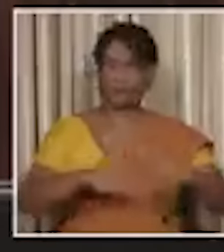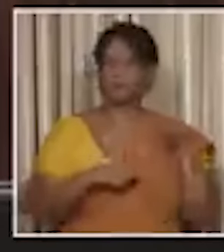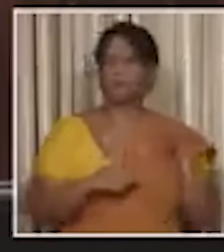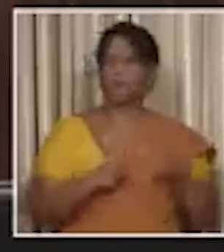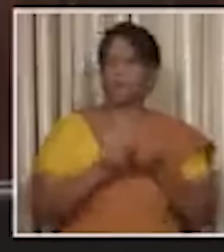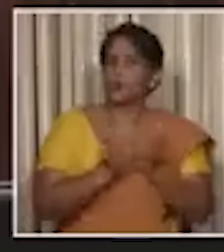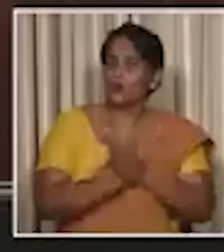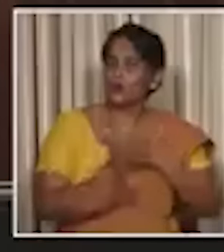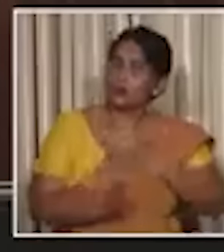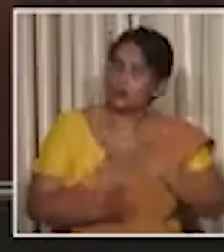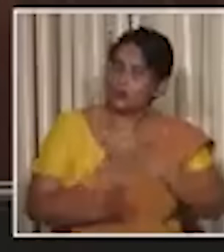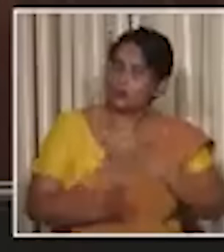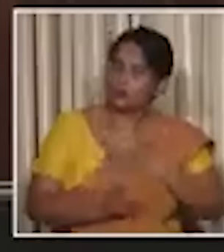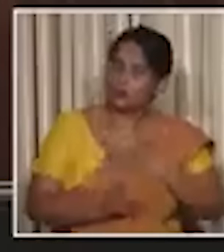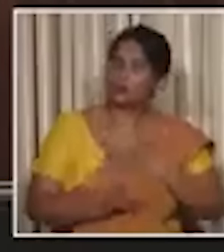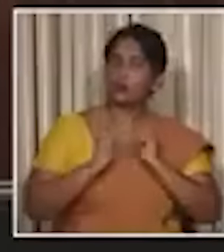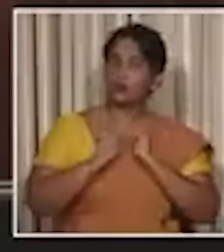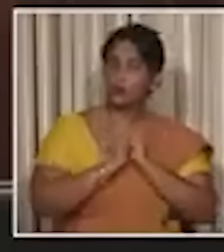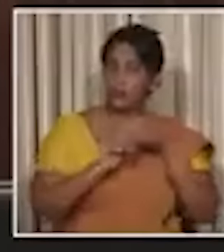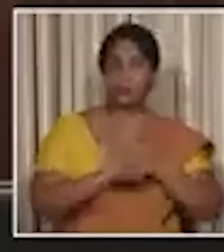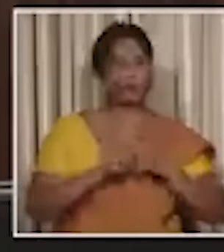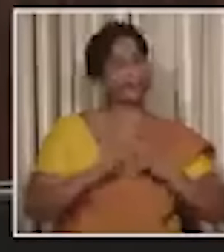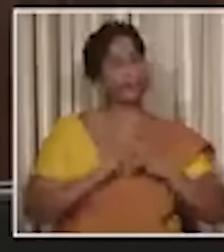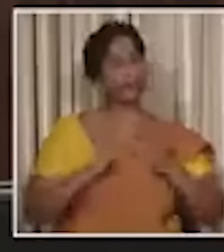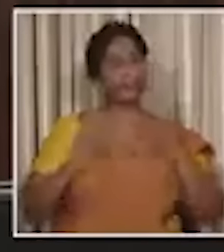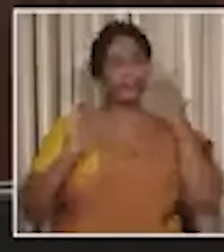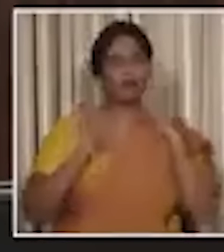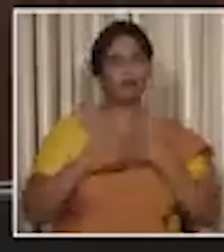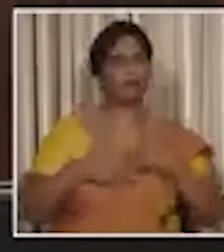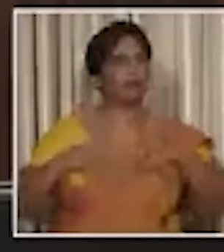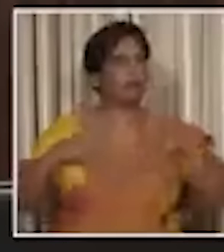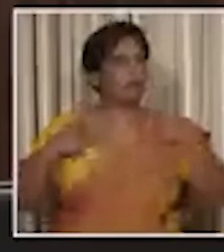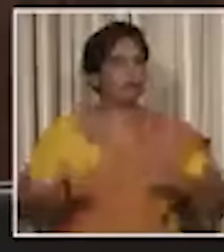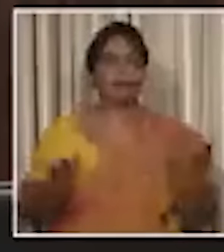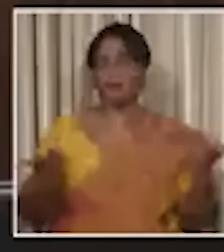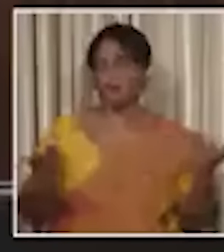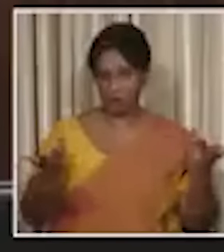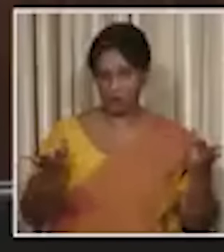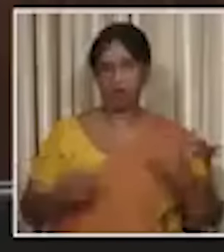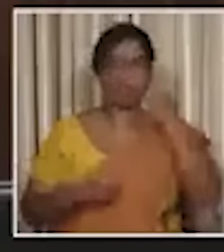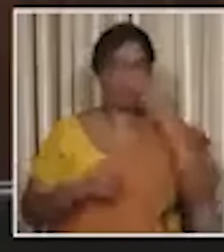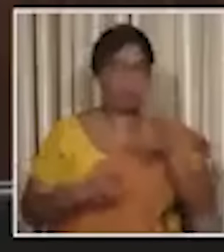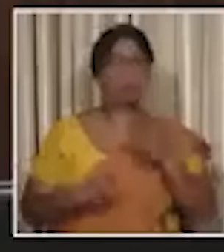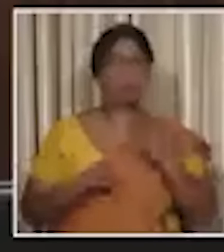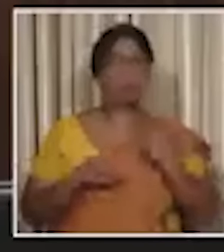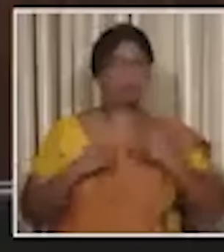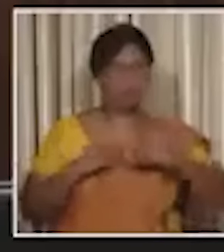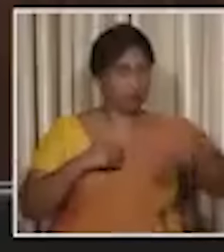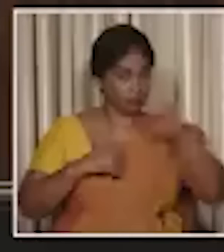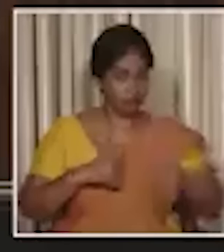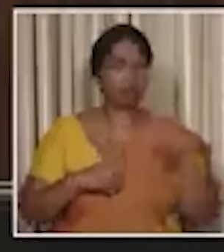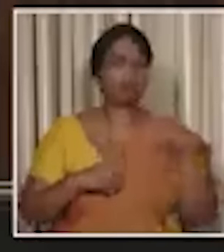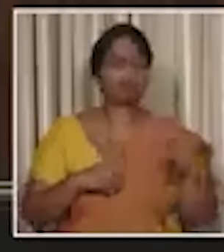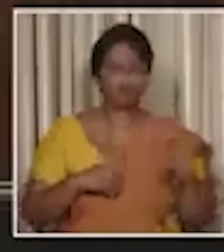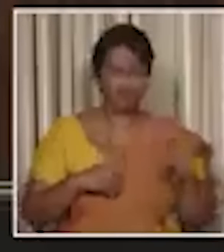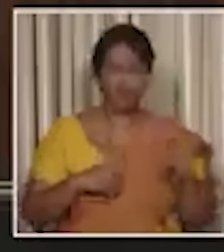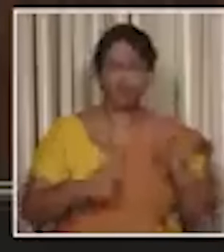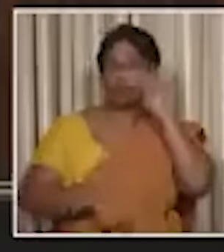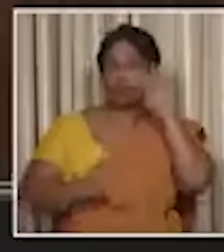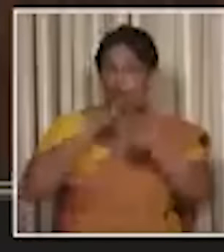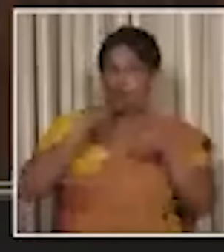තමන්ගේ රාජකාරිම ජීවිතය පිළිබඳව තෘප්තියක් නැහැ. එනිසා අපි හැම ඉතුරු වී තිබෙන්නේ